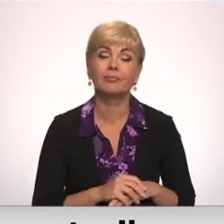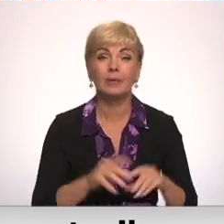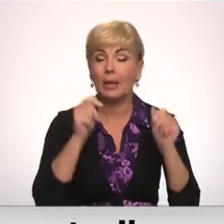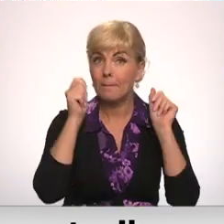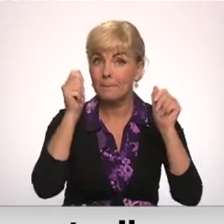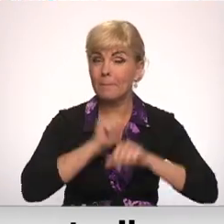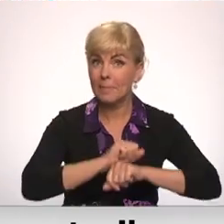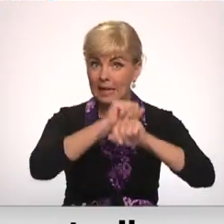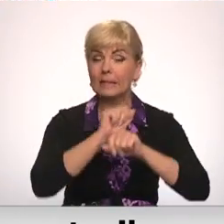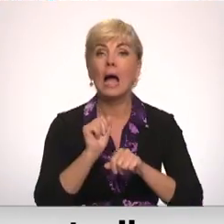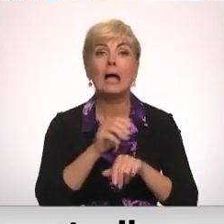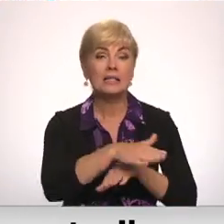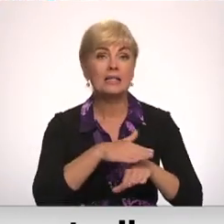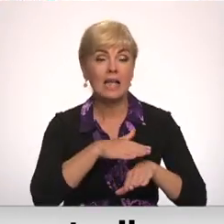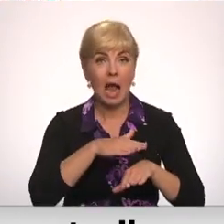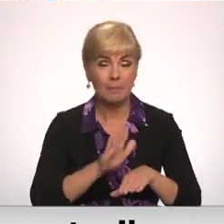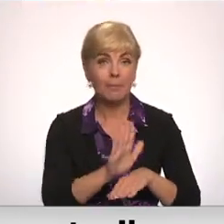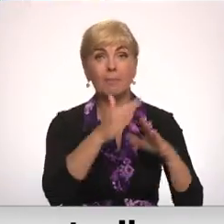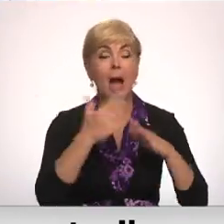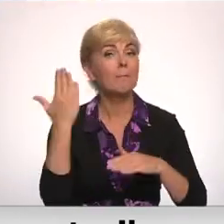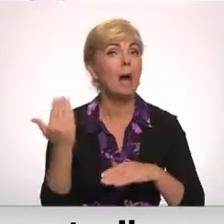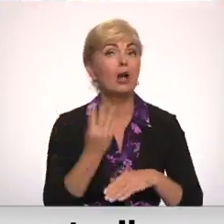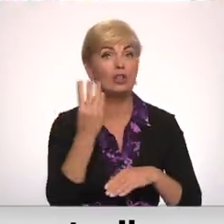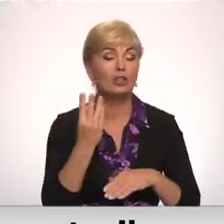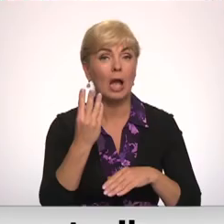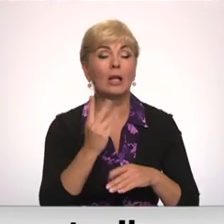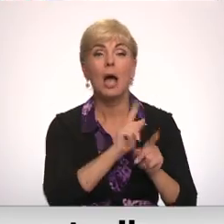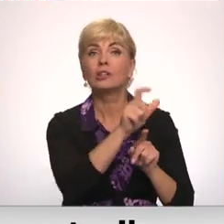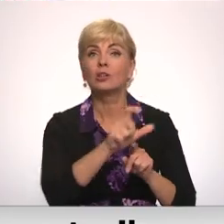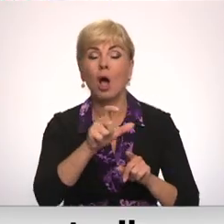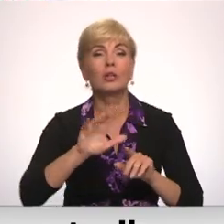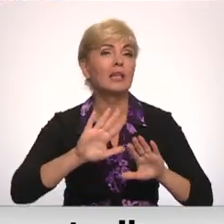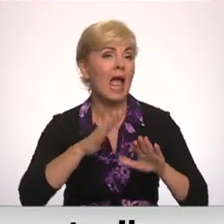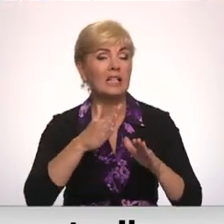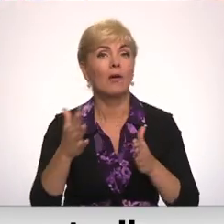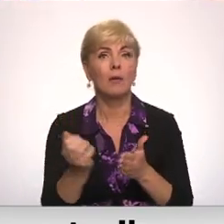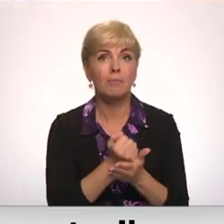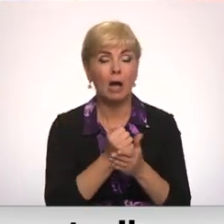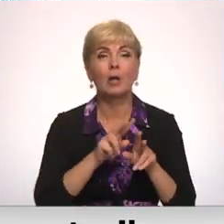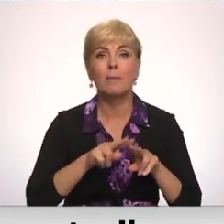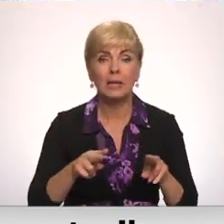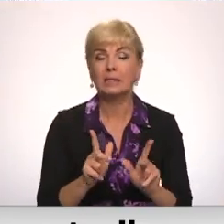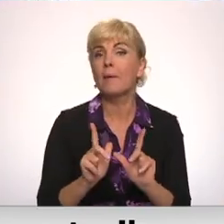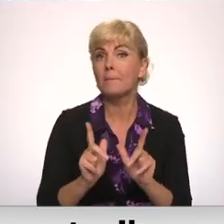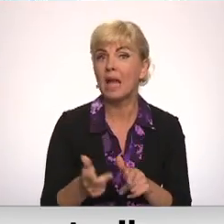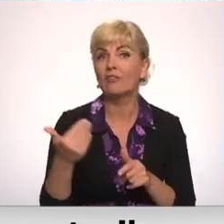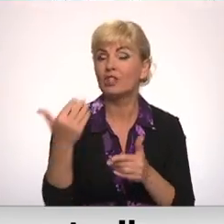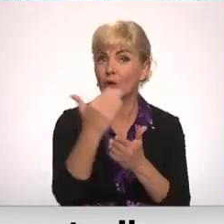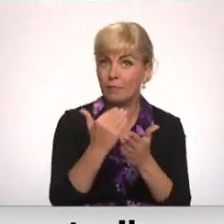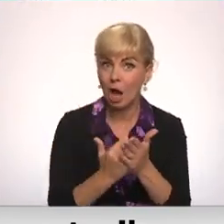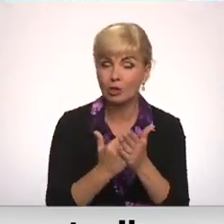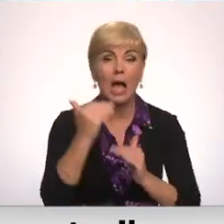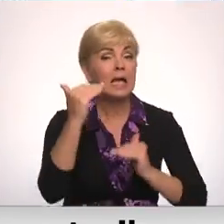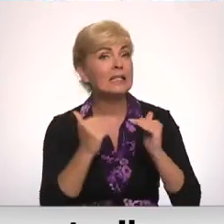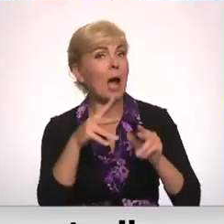Piketā pie Saeimas pagājušajā ceturtdienā pedagogiem neizdevās panākt ministrijas piekāpšanos viņu prasībām, sabalansēt slodzi